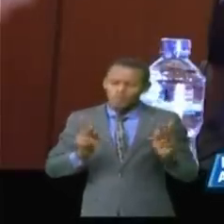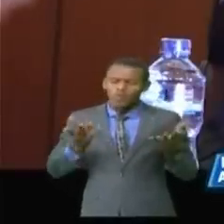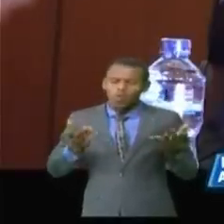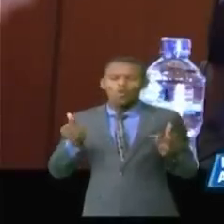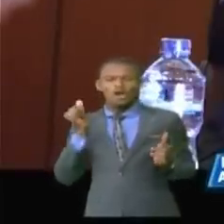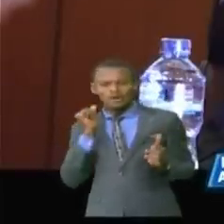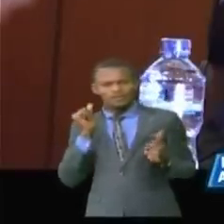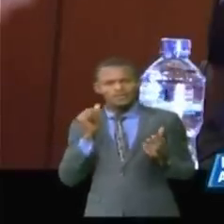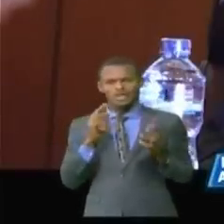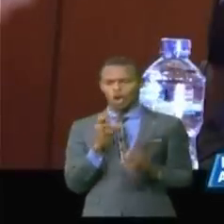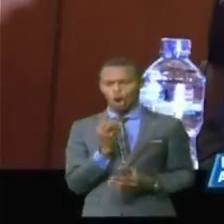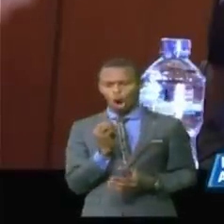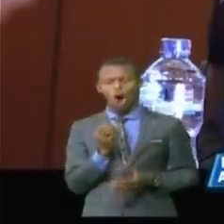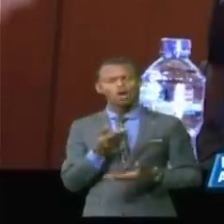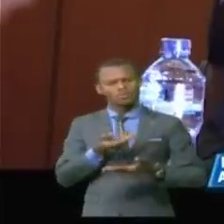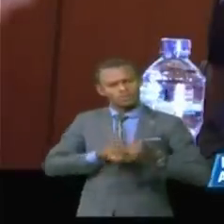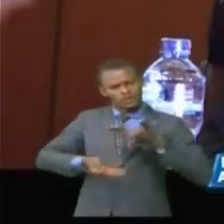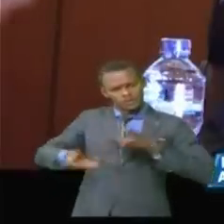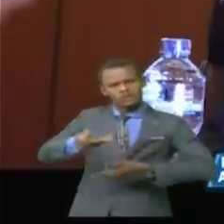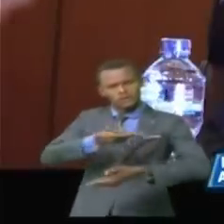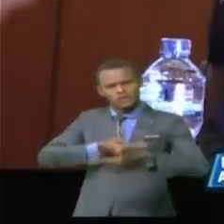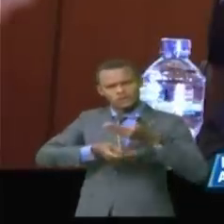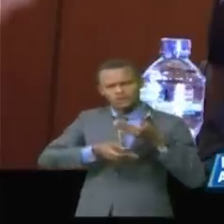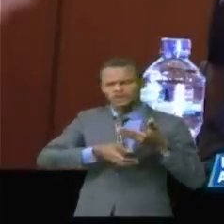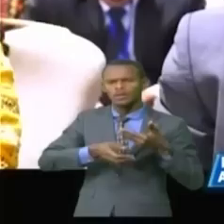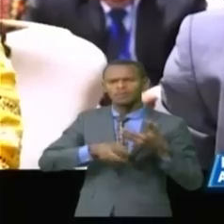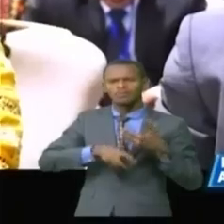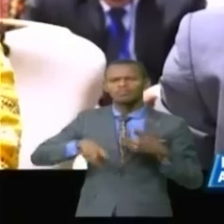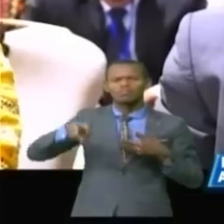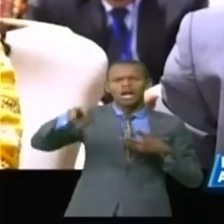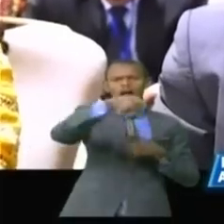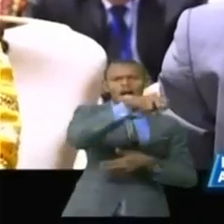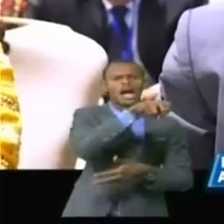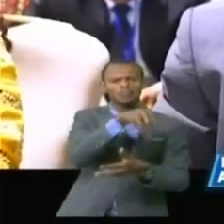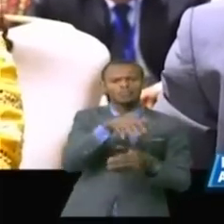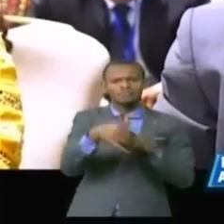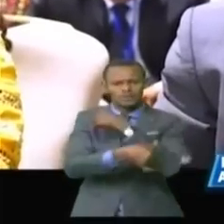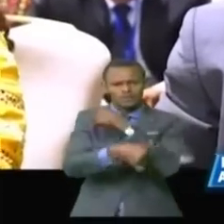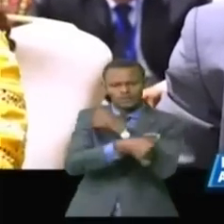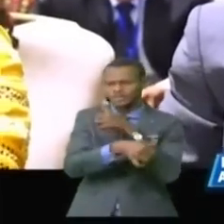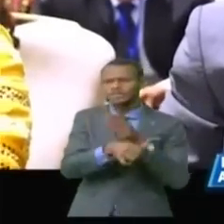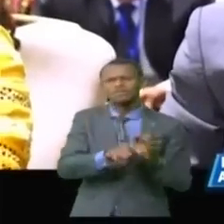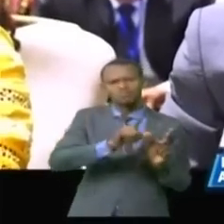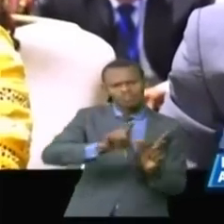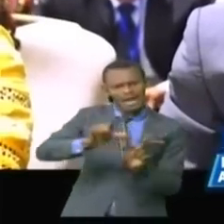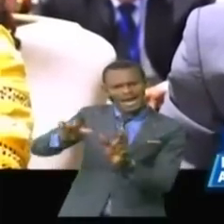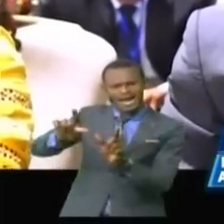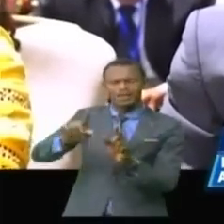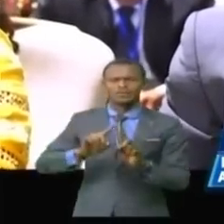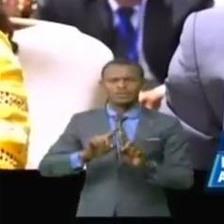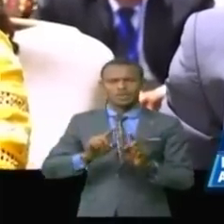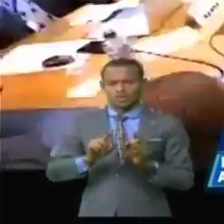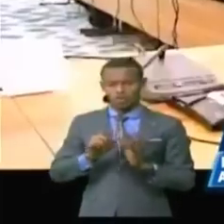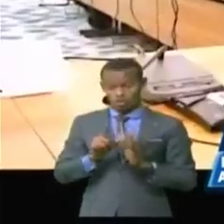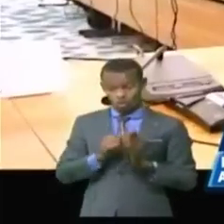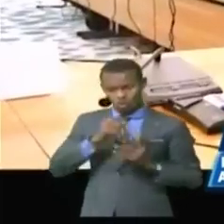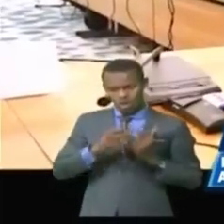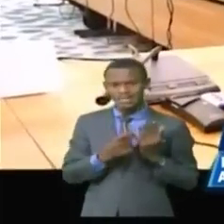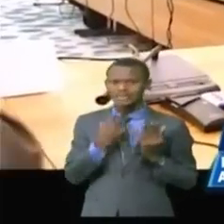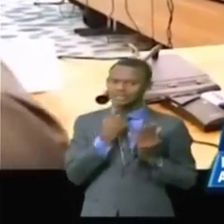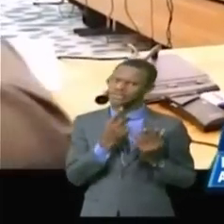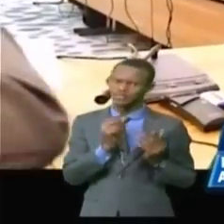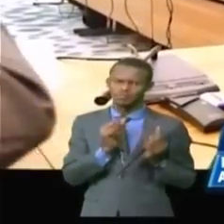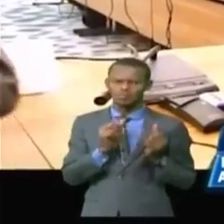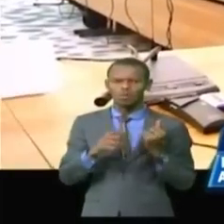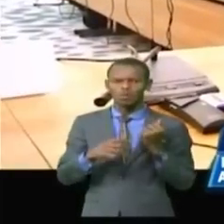l'idéal à la base de la conception de ce mécanisme était de lutter contre les pratiques minières barbares. Qu'est fait